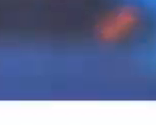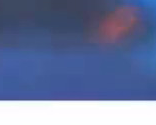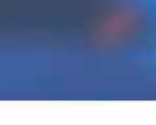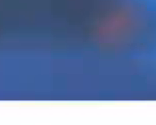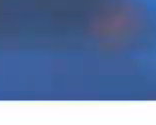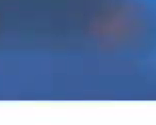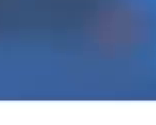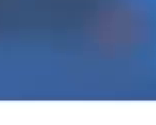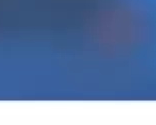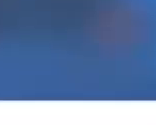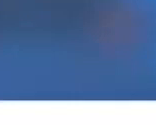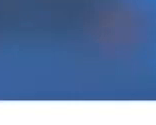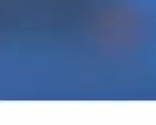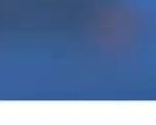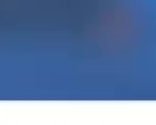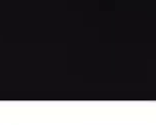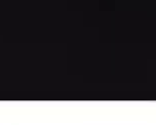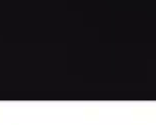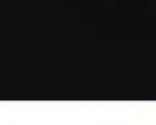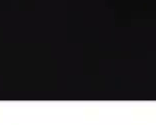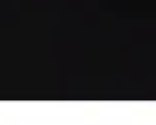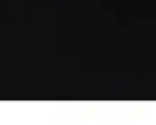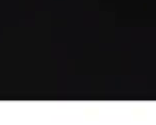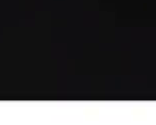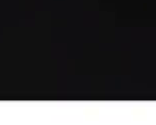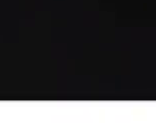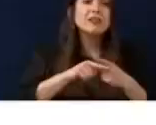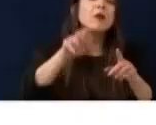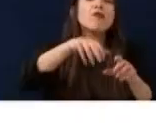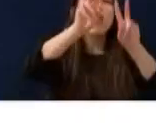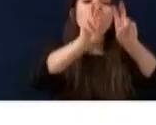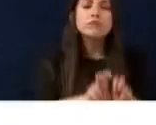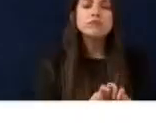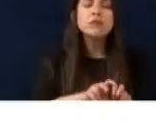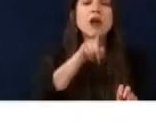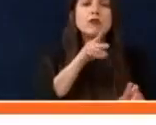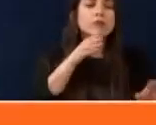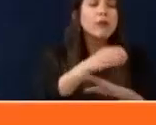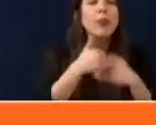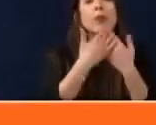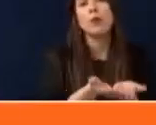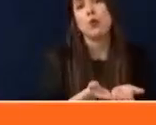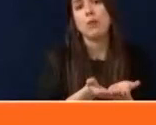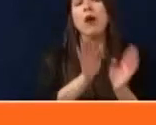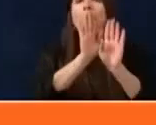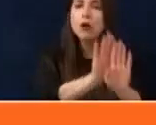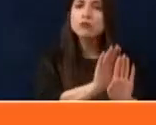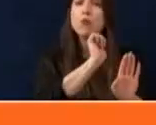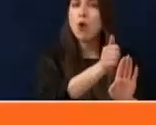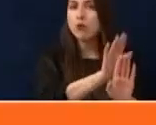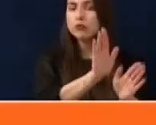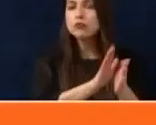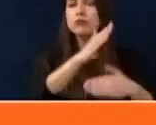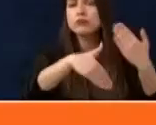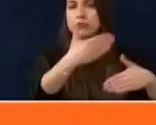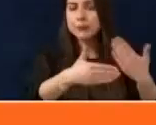και πώς ενημερώνεται κάποιος για την παρακολούθησή του από την ΕΕΠ πρέπει να τηρείται και από την ΑΔΑΕ. Βρισκόμαστε, θα έλεγα, στη δυσάρεστη θέση να υπάρχει μια θεσμική